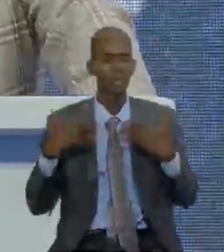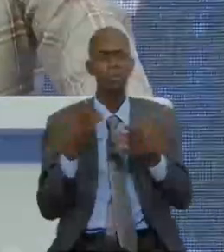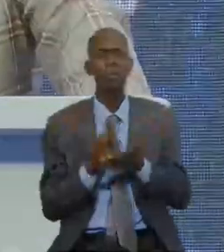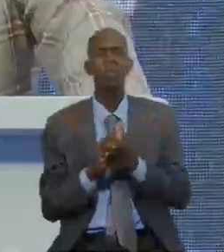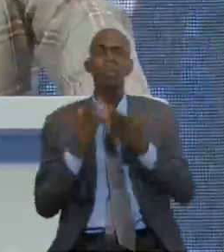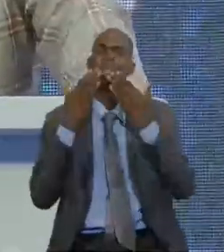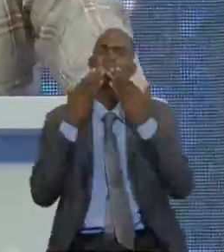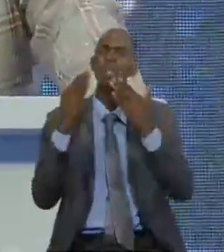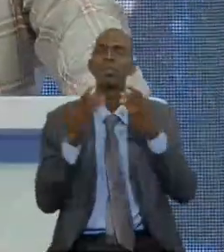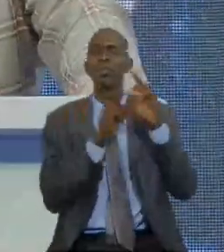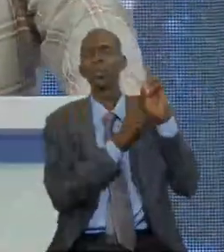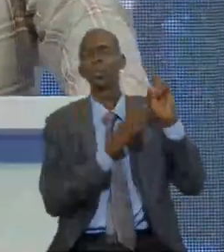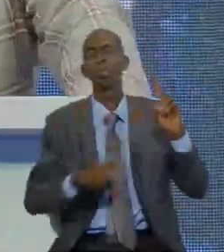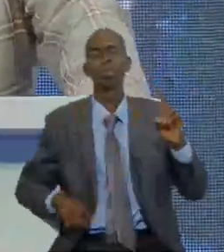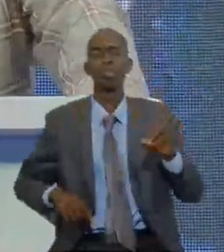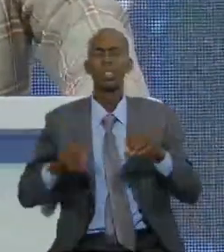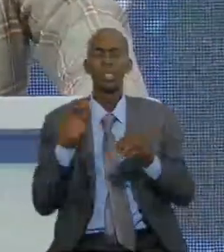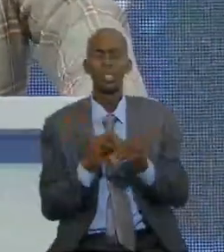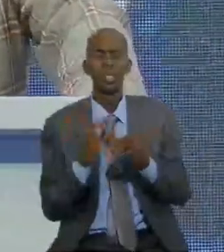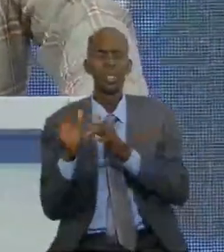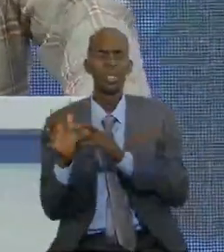merci Seigneur